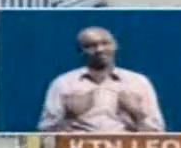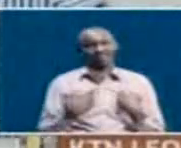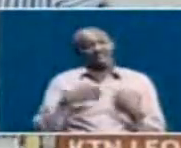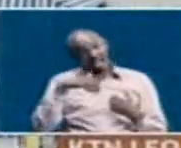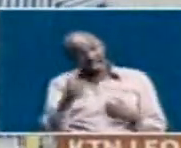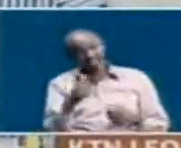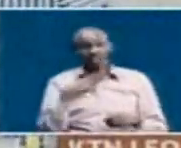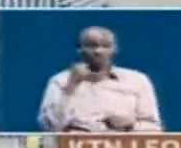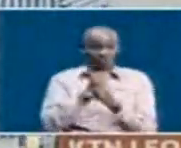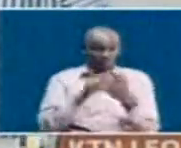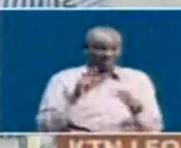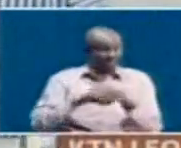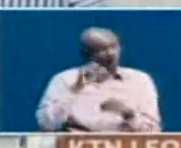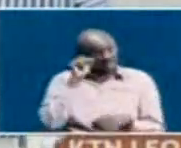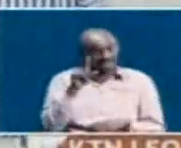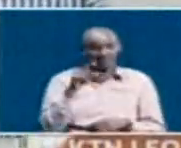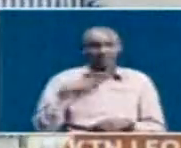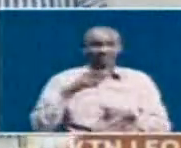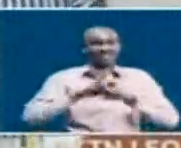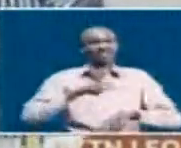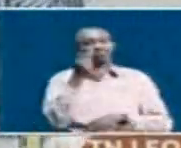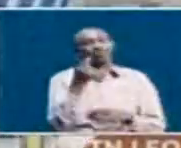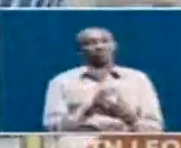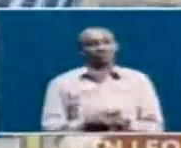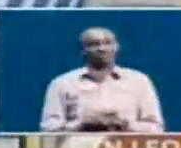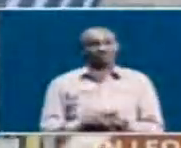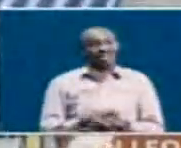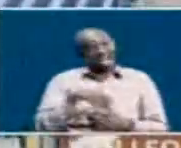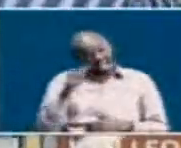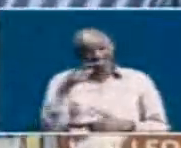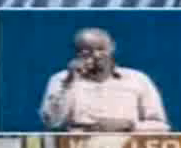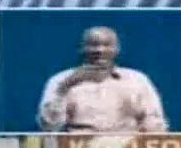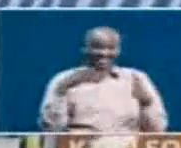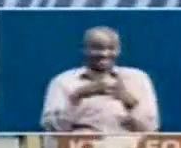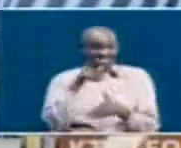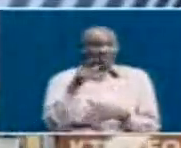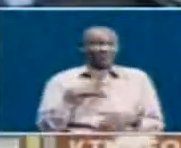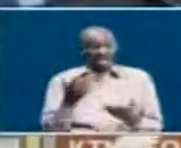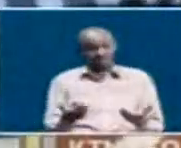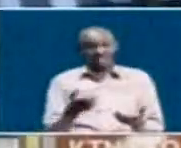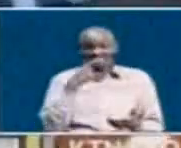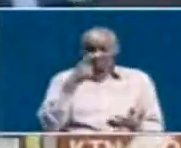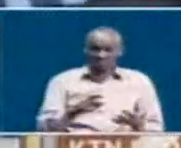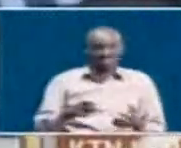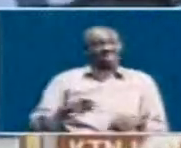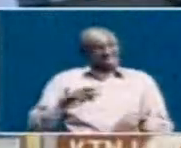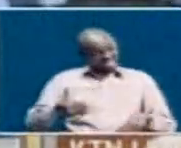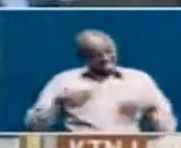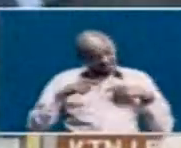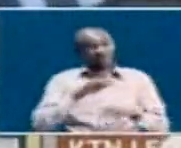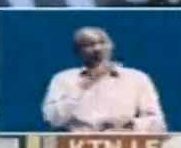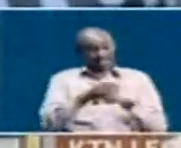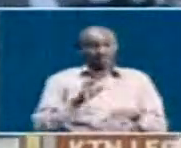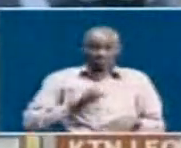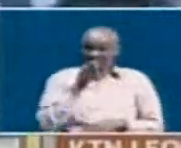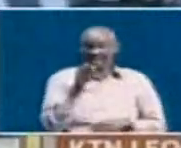moja chokapo huamka angalau kujipumzisha. Walikwenda kinyume na hisia za wengi kwamba maisha ya mjamzito gerezani ni